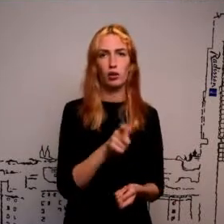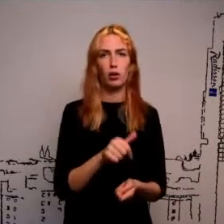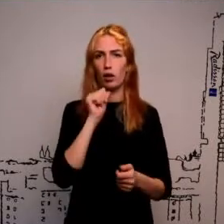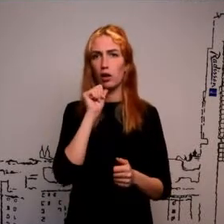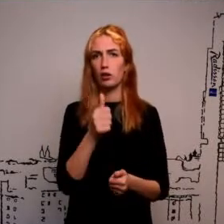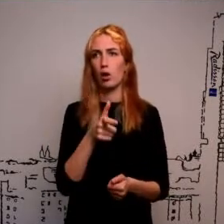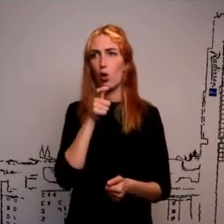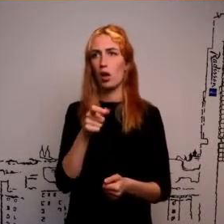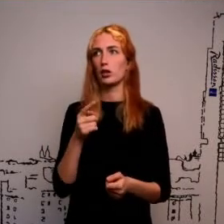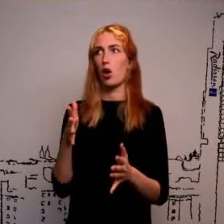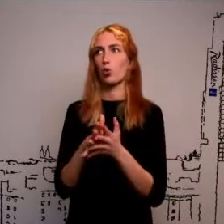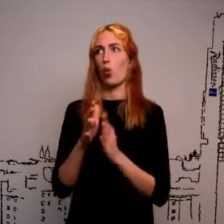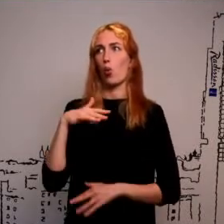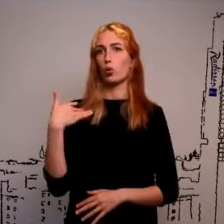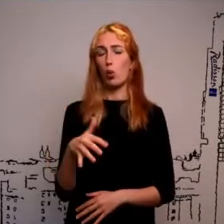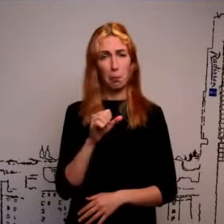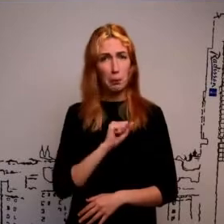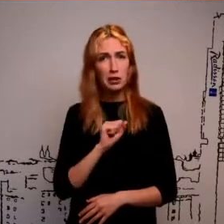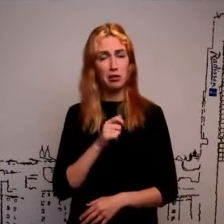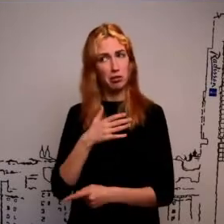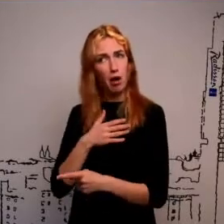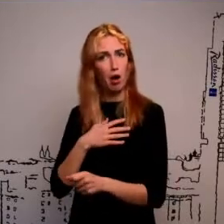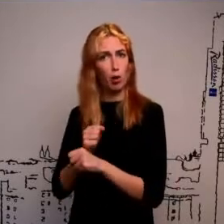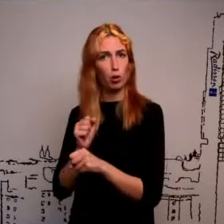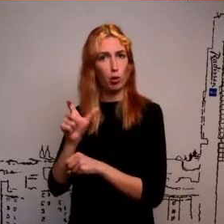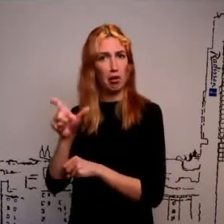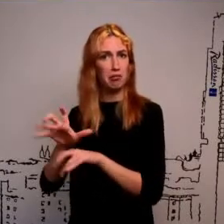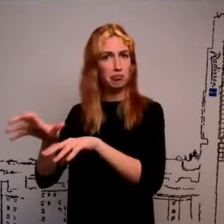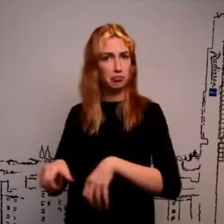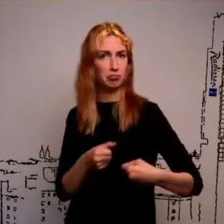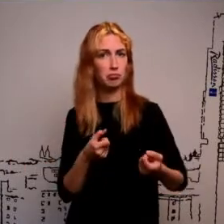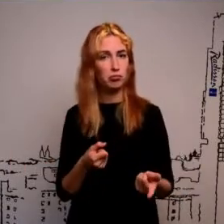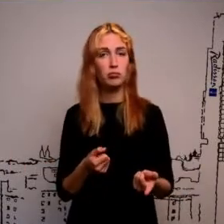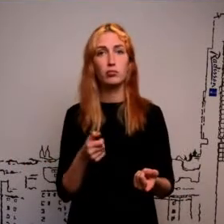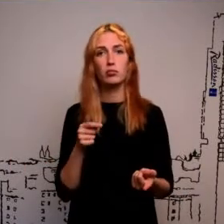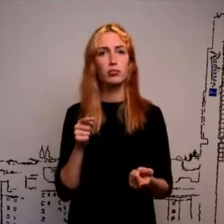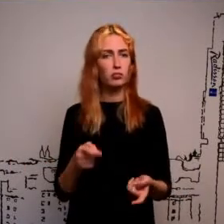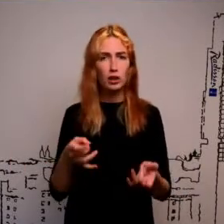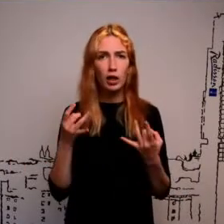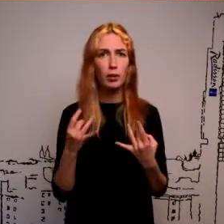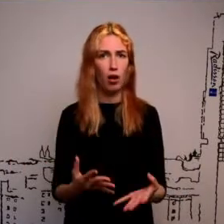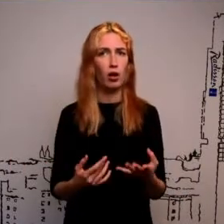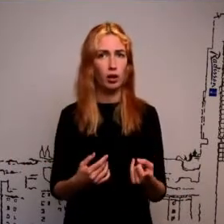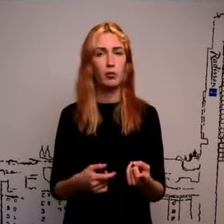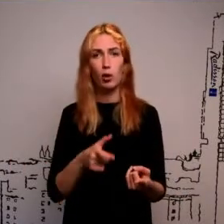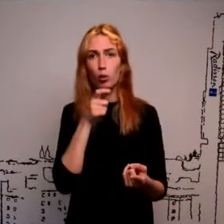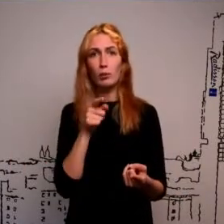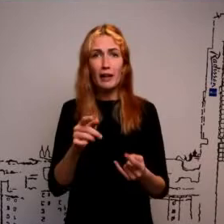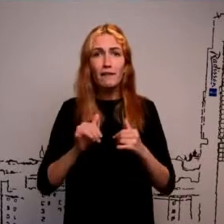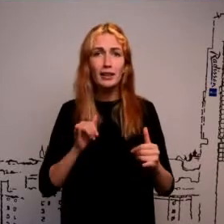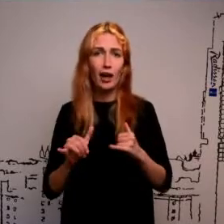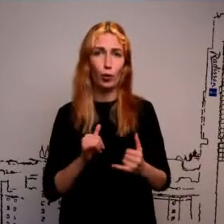kulu, sellepärast, et tööandja ise ju soovib seda töötajat. Ehk siis see on täiesti elementaarne, ma ütleks, et elementaarne